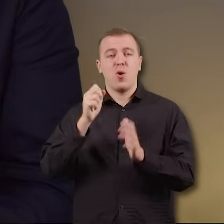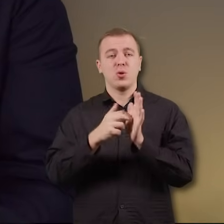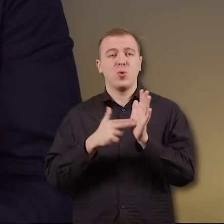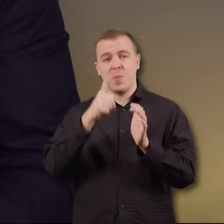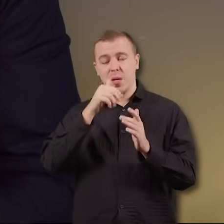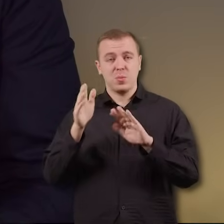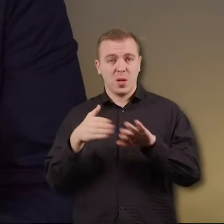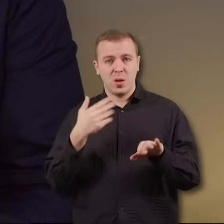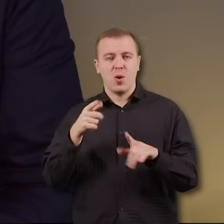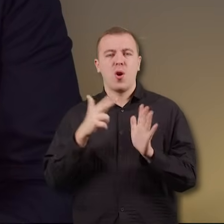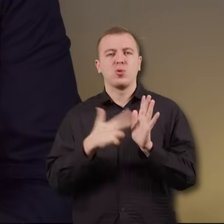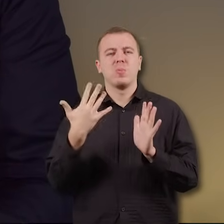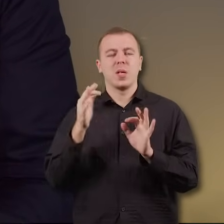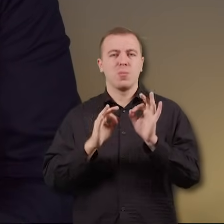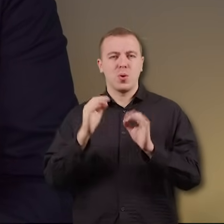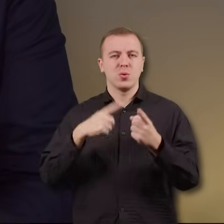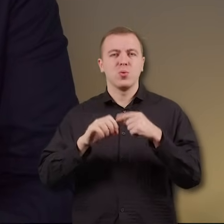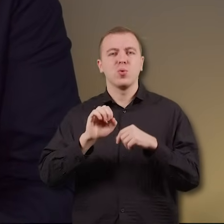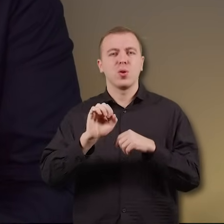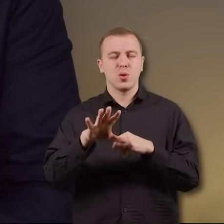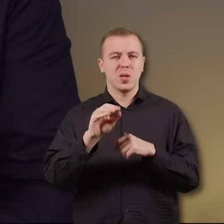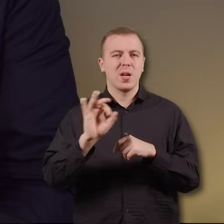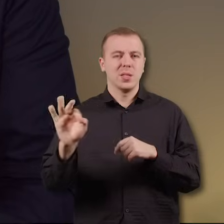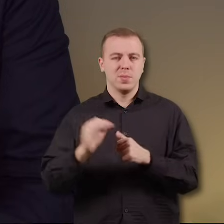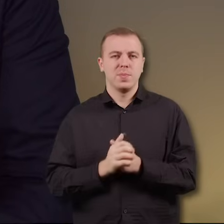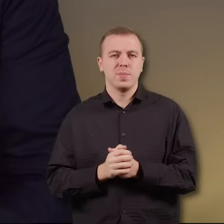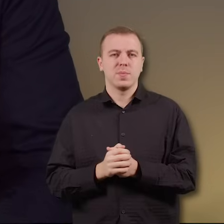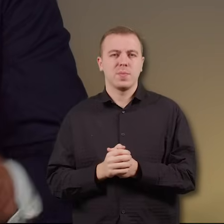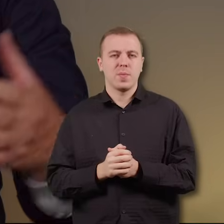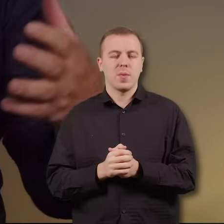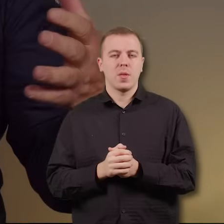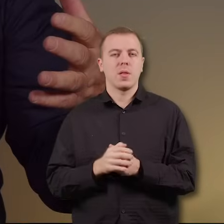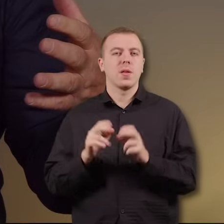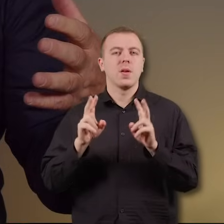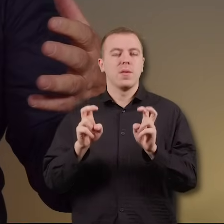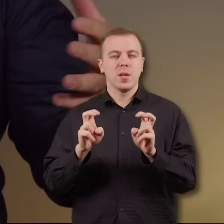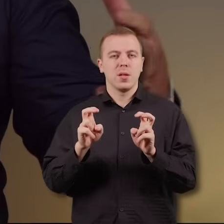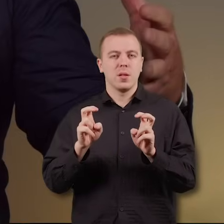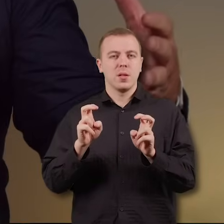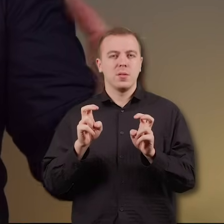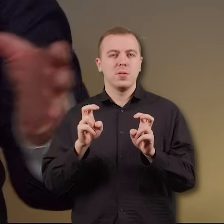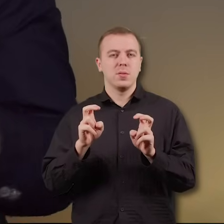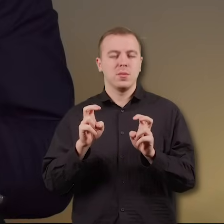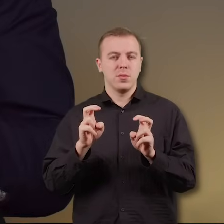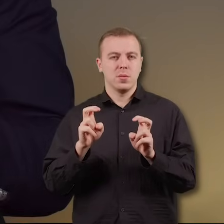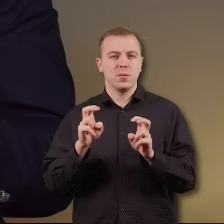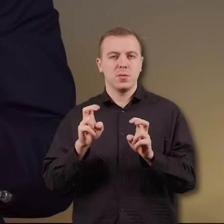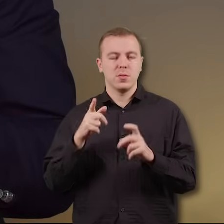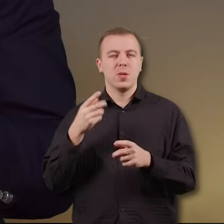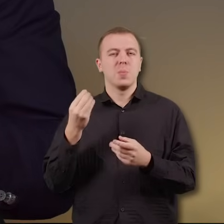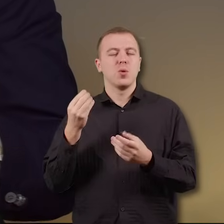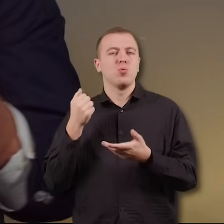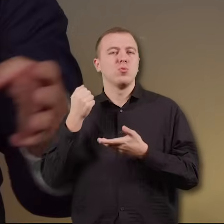jiems 85% gražina Europos Sąjunga. Tai reiškia, ir pinigų iš biudžeto